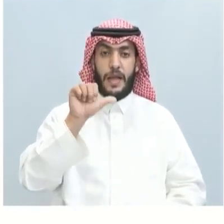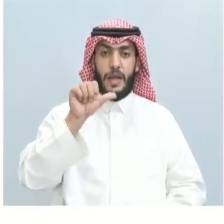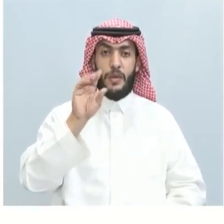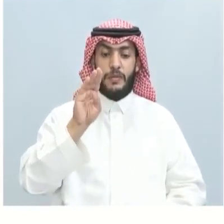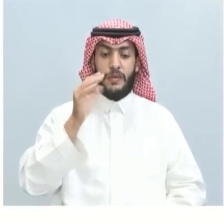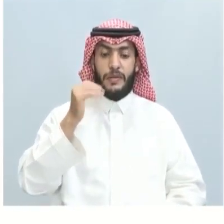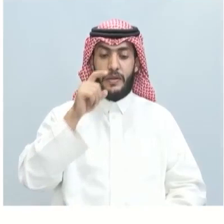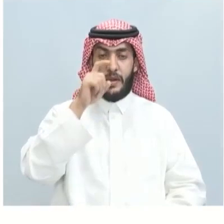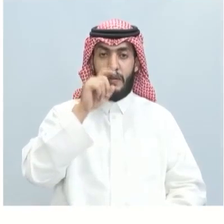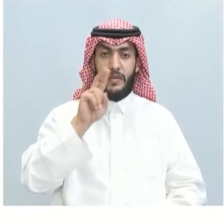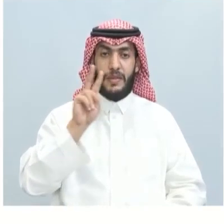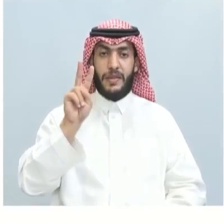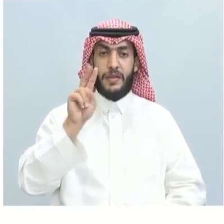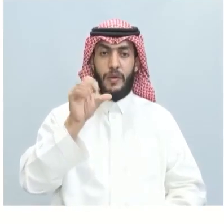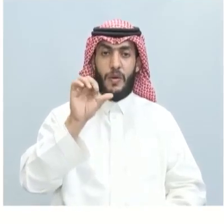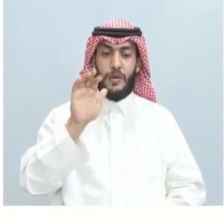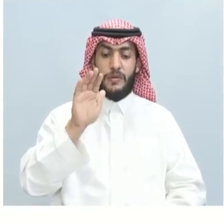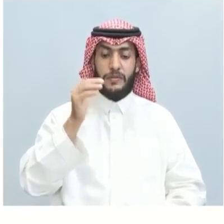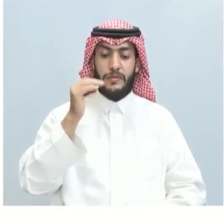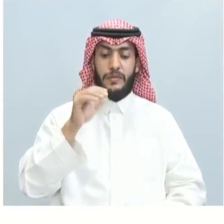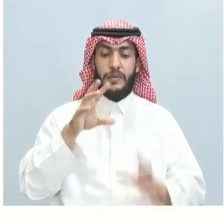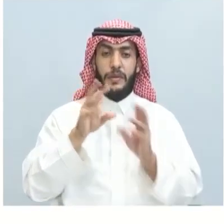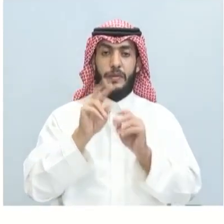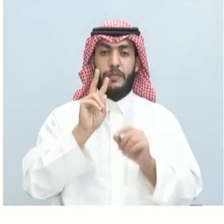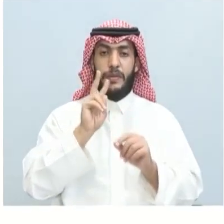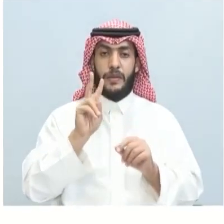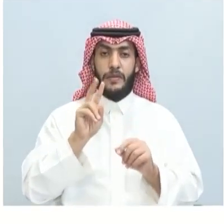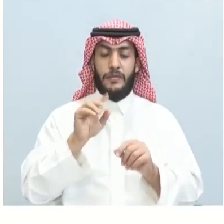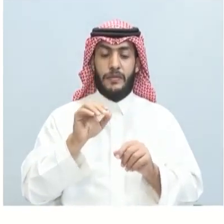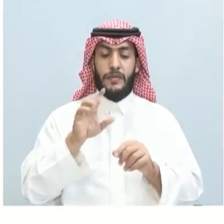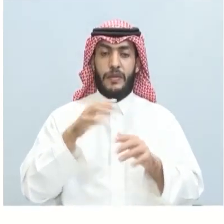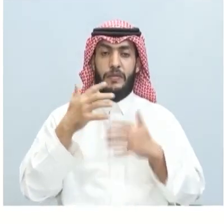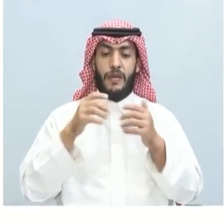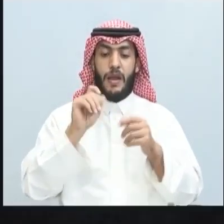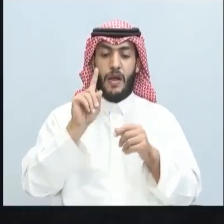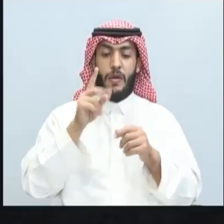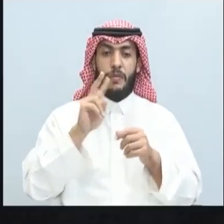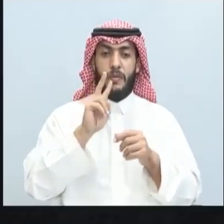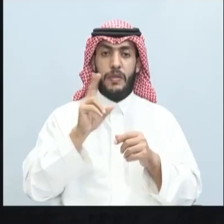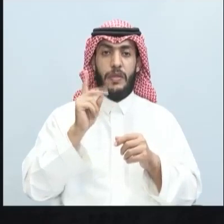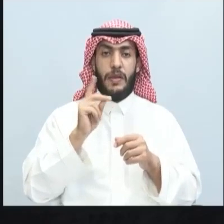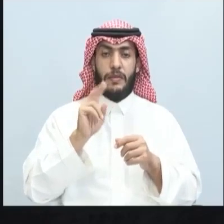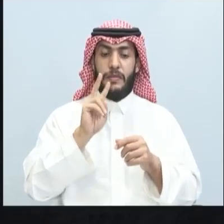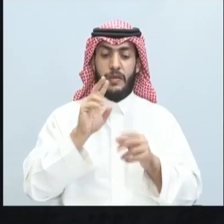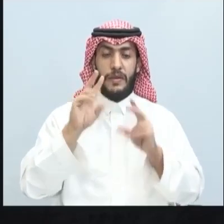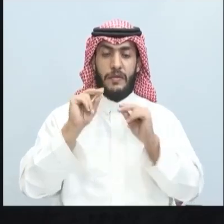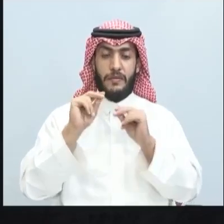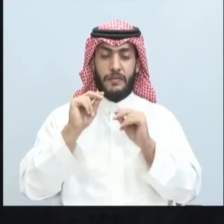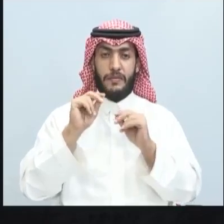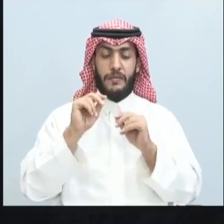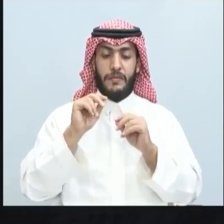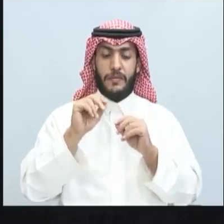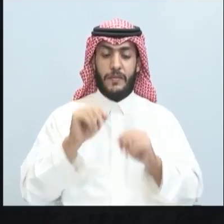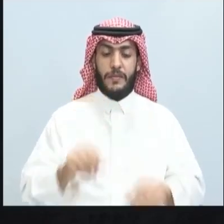لا ننسى الاس اين وايضا اعطتني 200 اذا في التفاعل الاول اعطتني 200 في التفاعل الثاني اعطتني 200